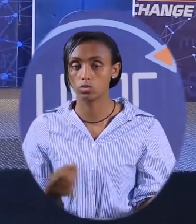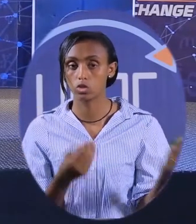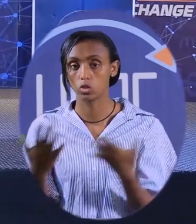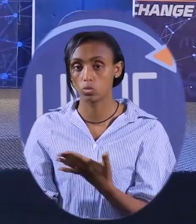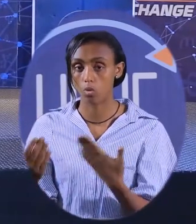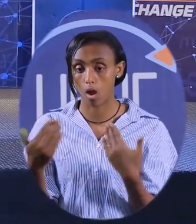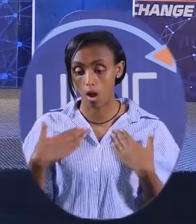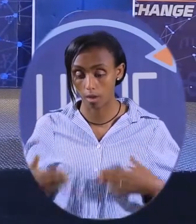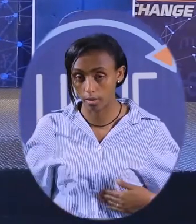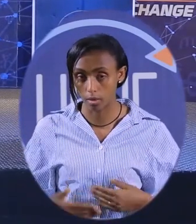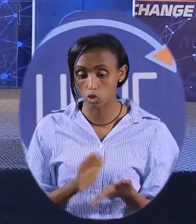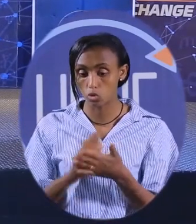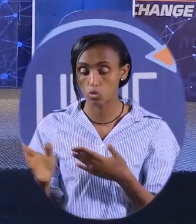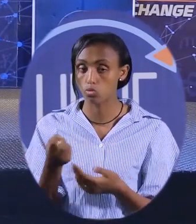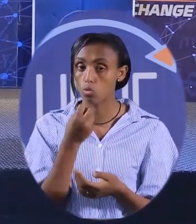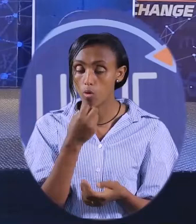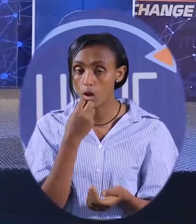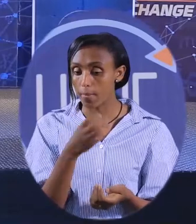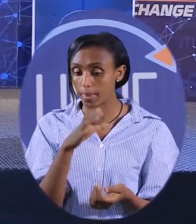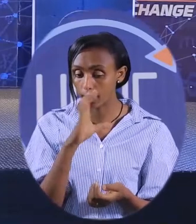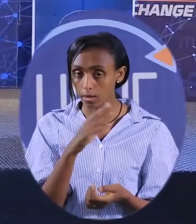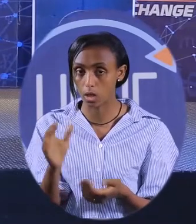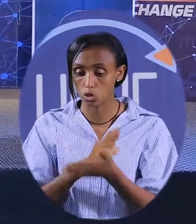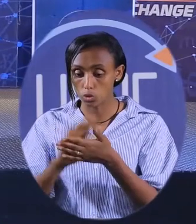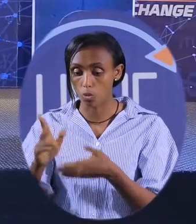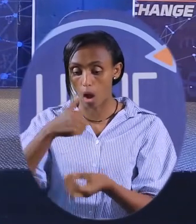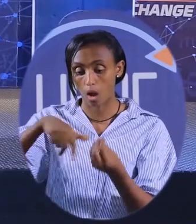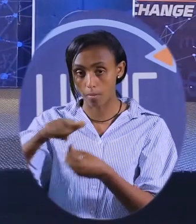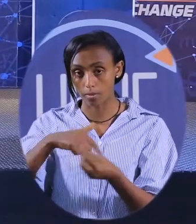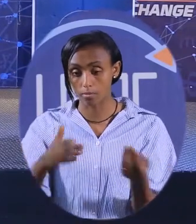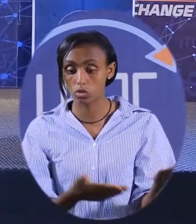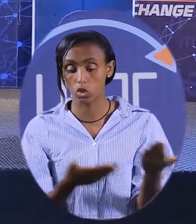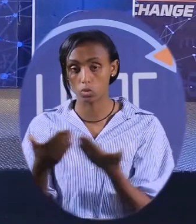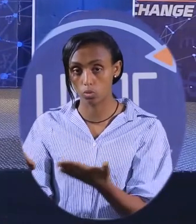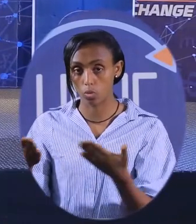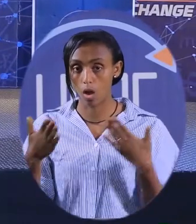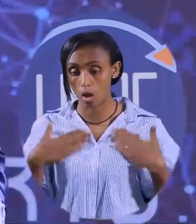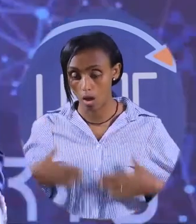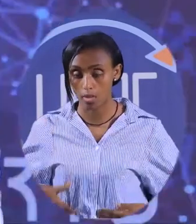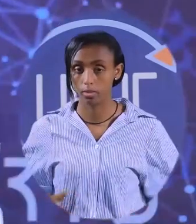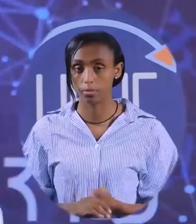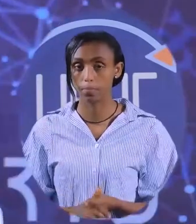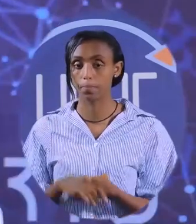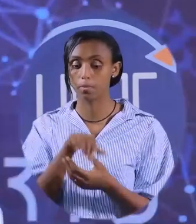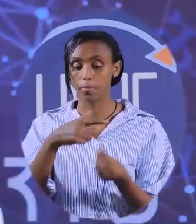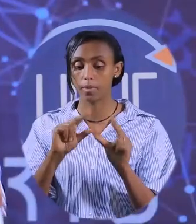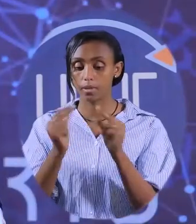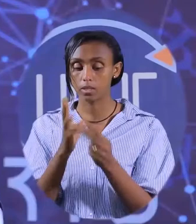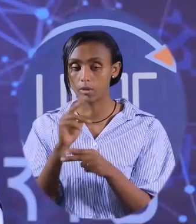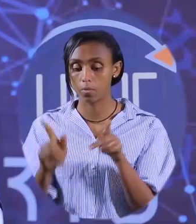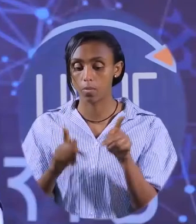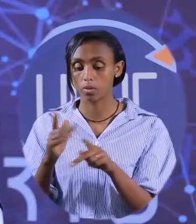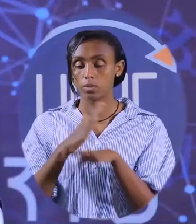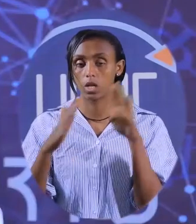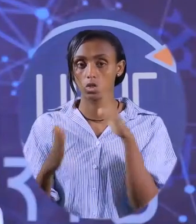ባለድርሻ አካላት፣ የንጹህ መጠጥ ውሃ እንደዚሁም ደግሞ ጽዱ አካባቢን የሚሰጡ ባለድርሻ አካላት፣ በቤተሰብና